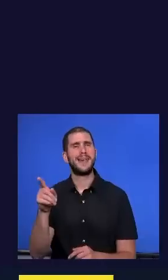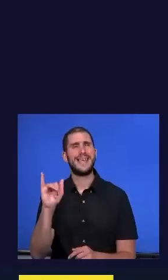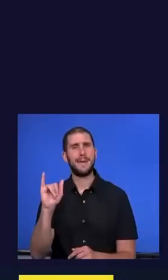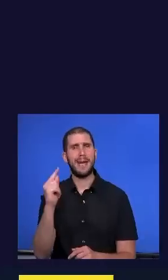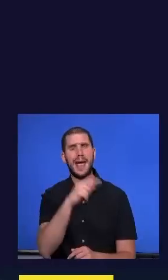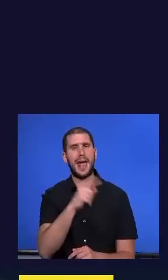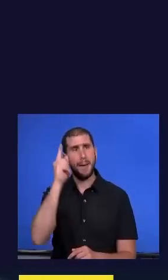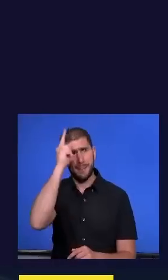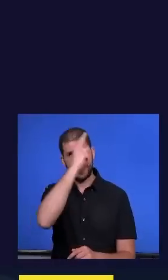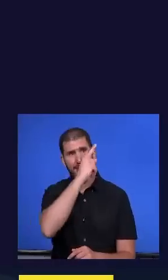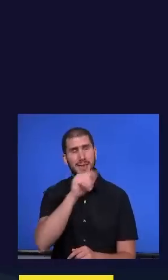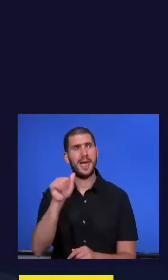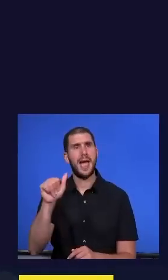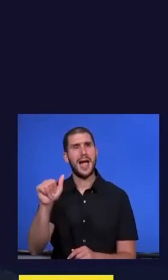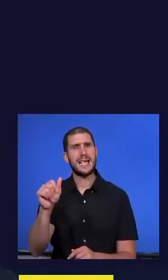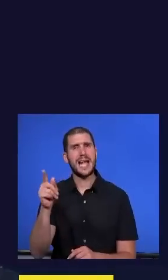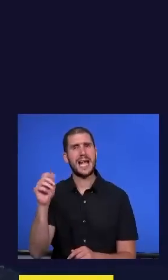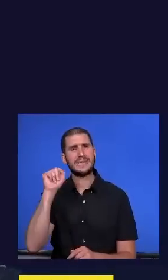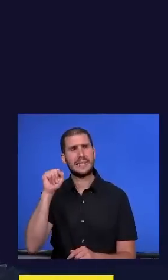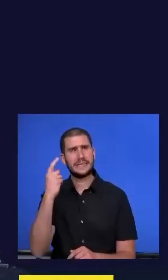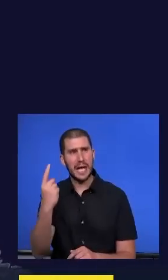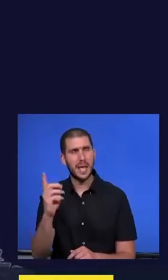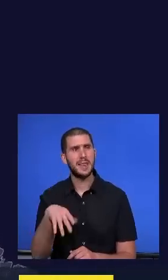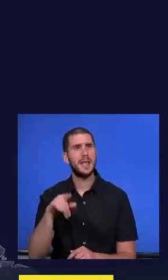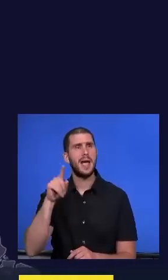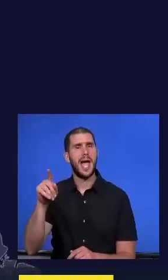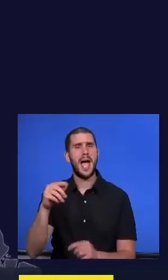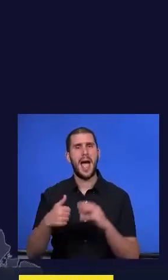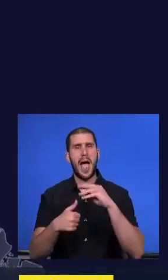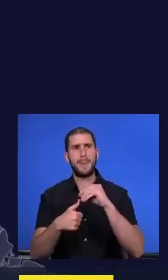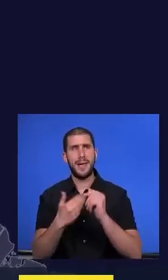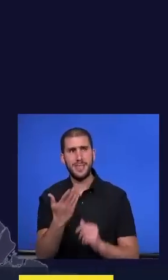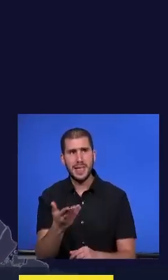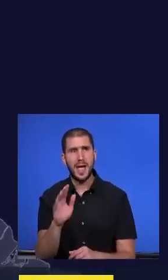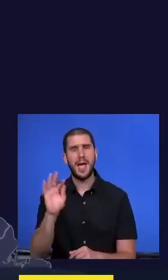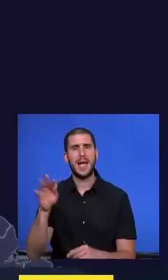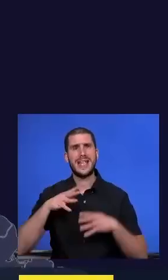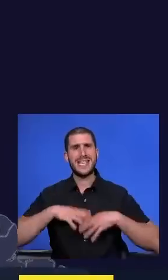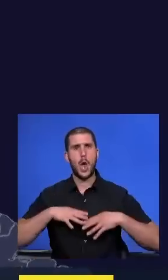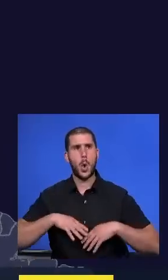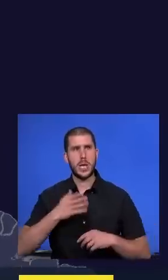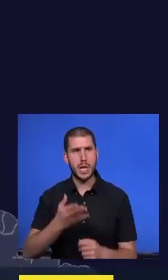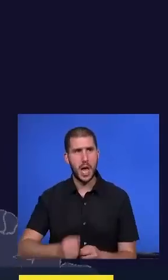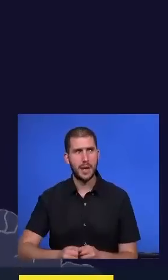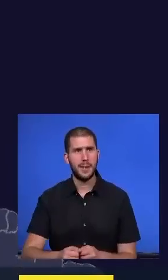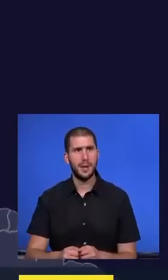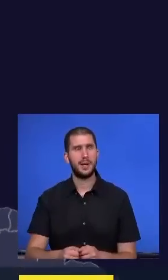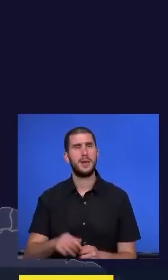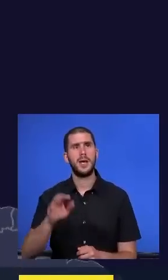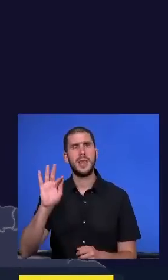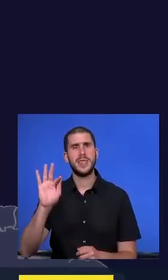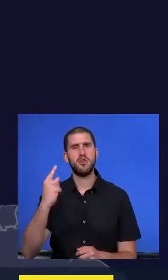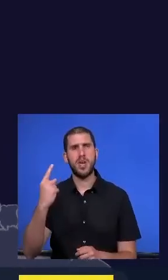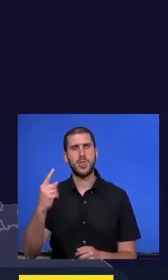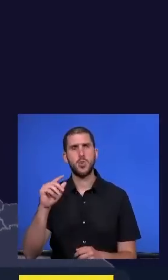למדריד, אייר אסטנה לקזחסטן, פליי וואן לארמניה, טיביליסי איירווייז לגיאורגיה, קנוט שרק לתשקנט